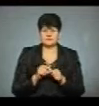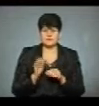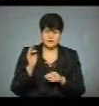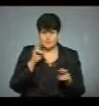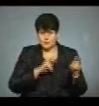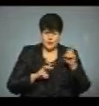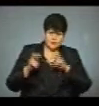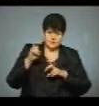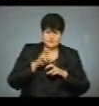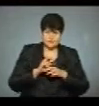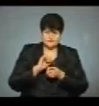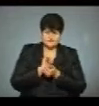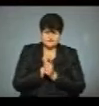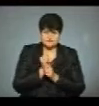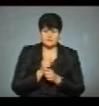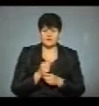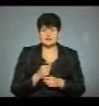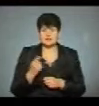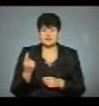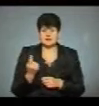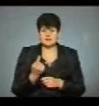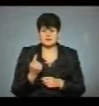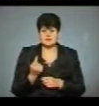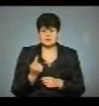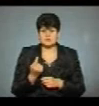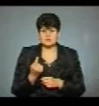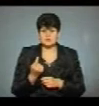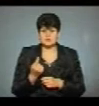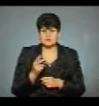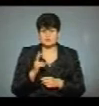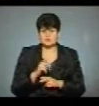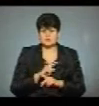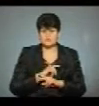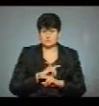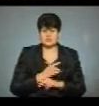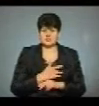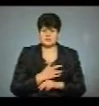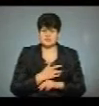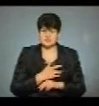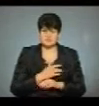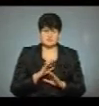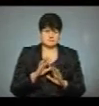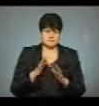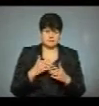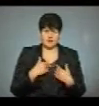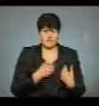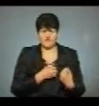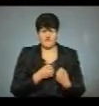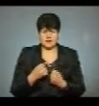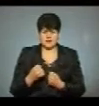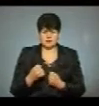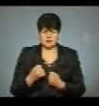той на тому. Один в МТЛБ в нас чи помер, чи йому серце, щось не, ну ми його витягнули, вже